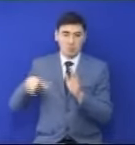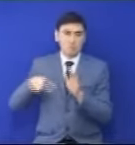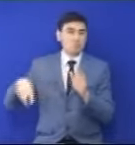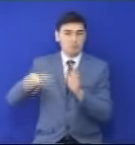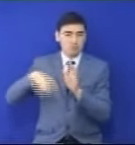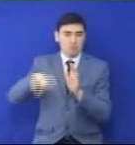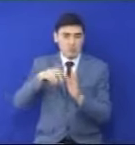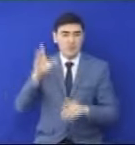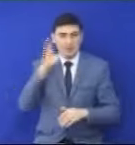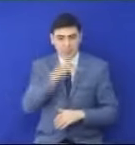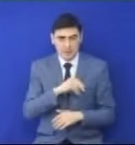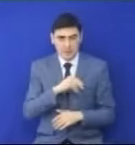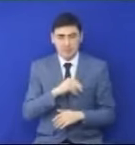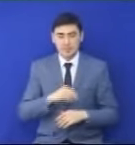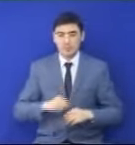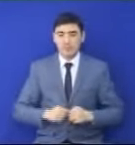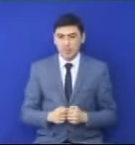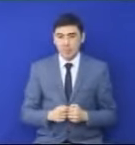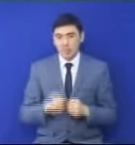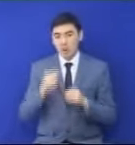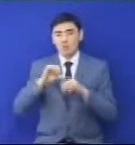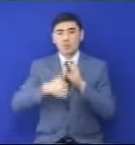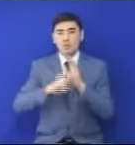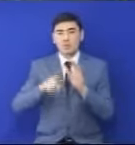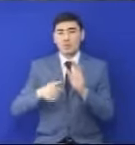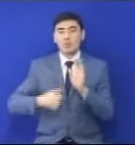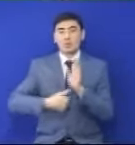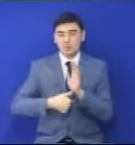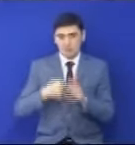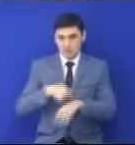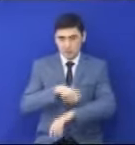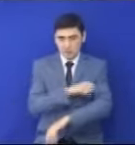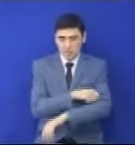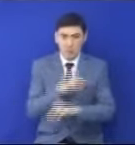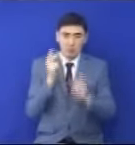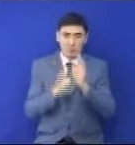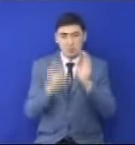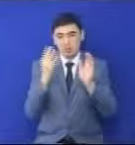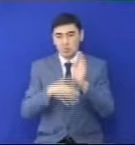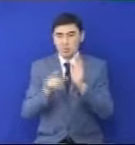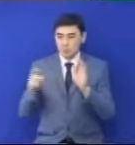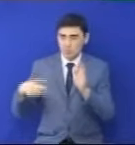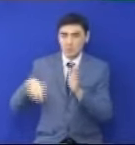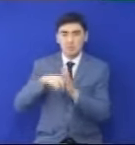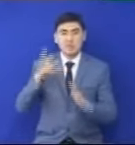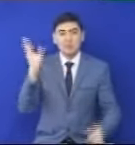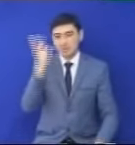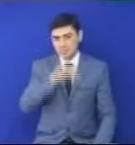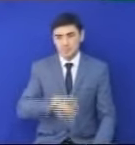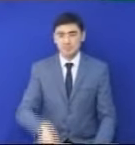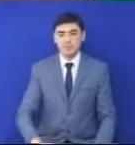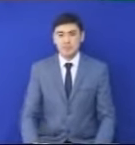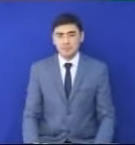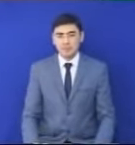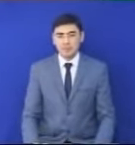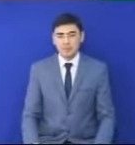ұзындығы 16,16 метр, 20 орындық бар. Жалпы 80-90 адамға дейін сияды. В первом квартале